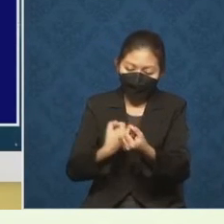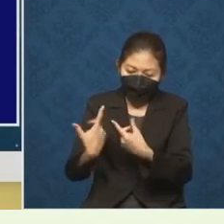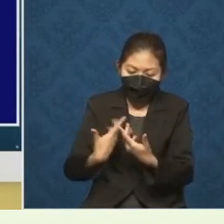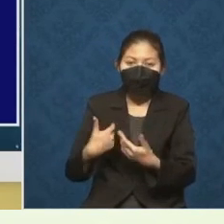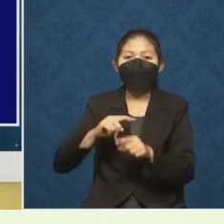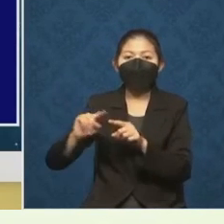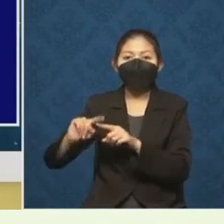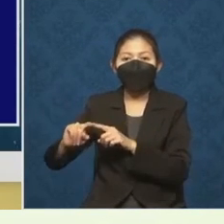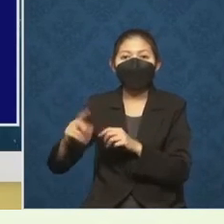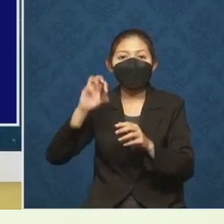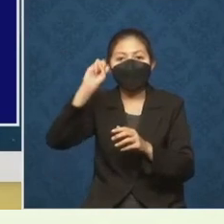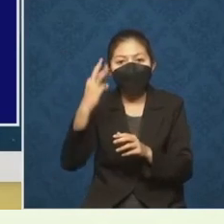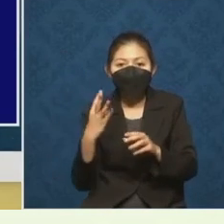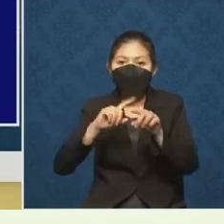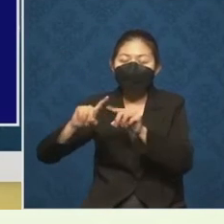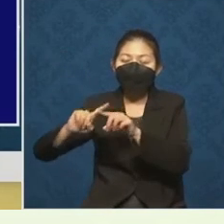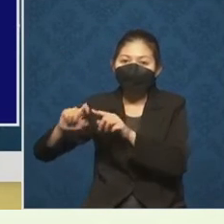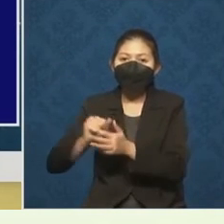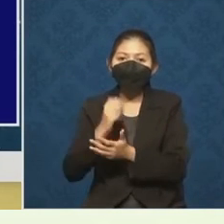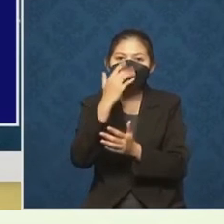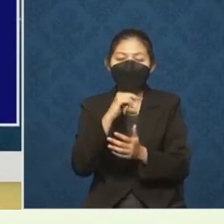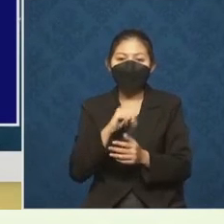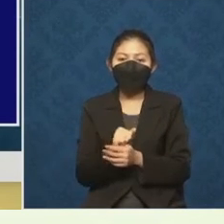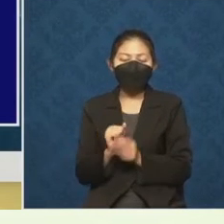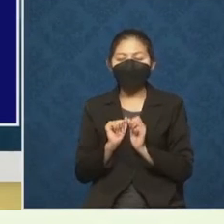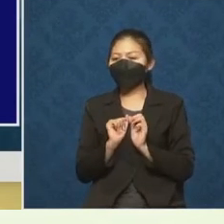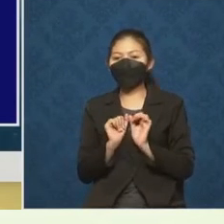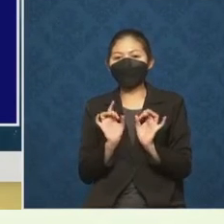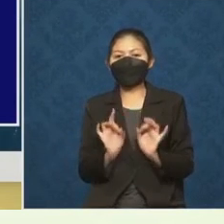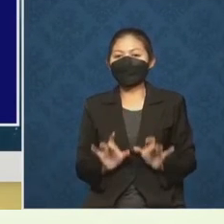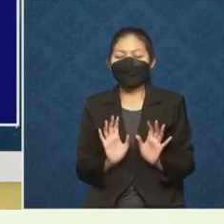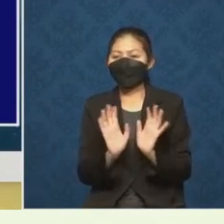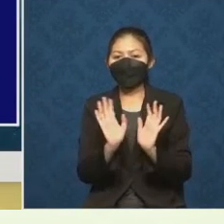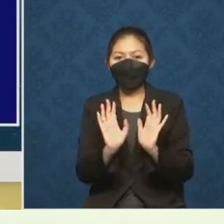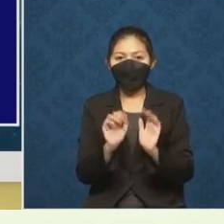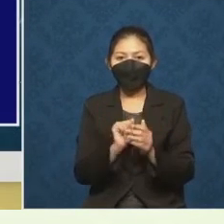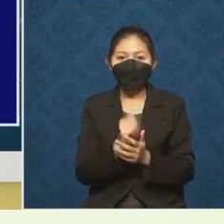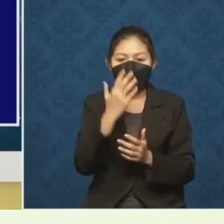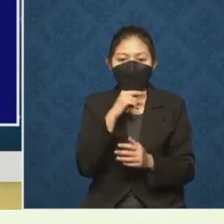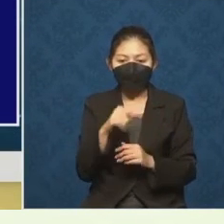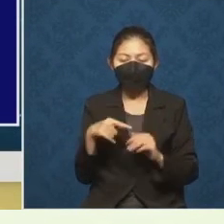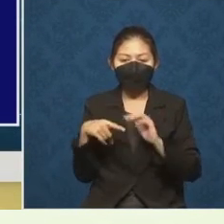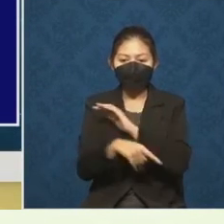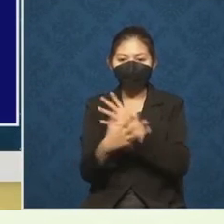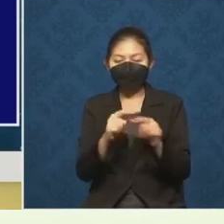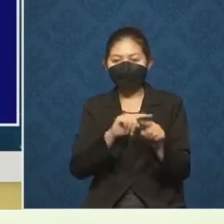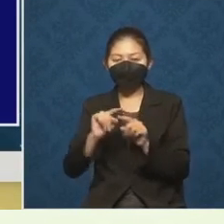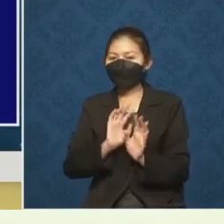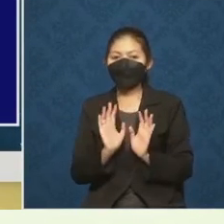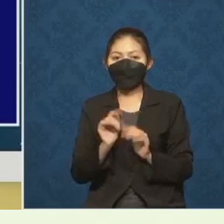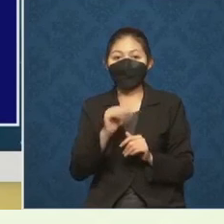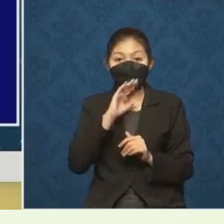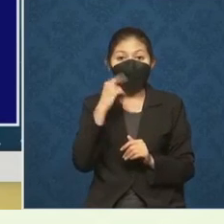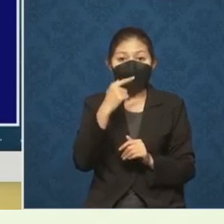ขาส่วนใหญ่แล้วเขาจะไม่ยอมเสี่ยงนะฮะมากับเรื่องเร็วๆร้ายๆพวกนี้หน่อยผมว่าถ้าใช้ครูอาจารย์นะประจ